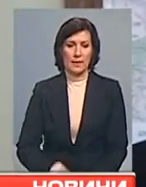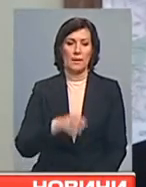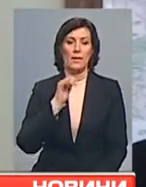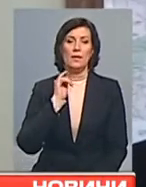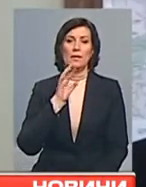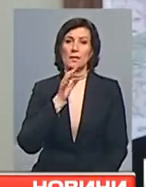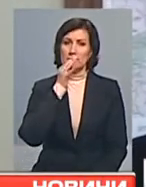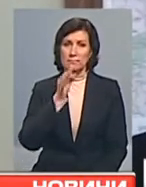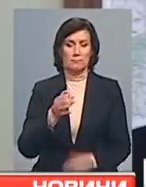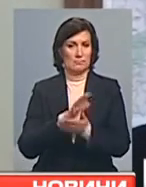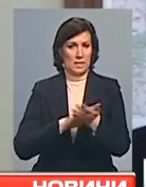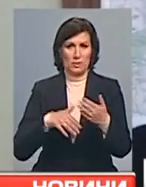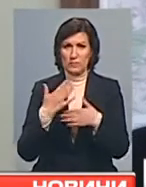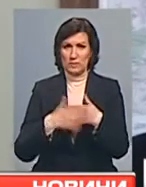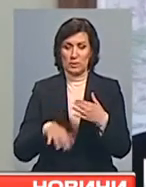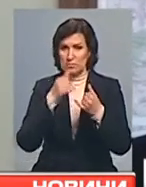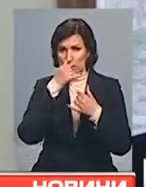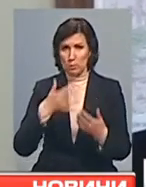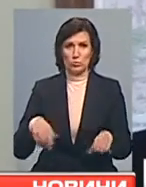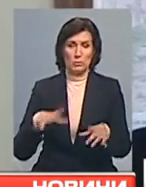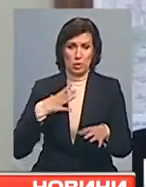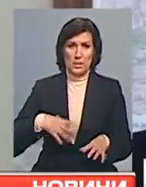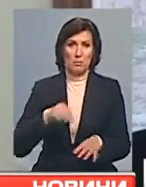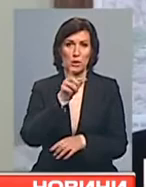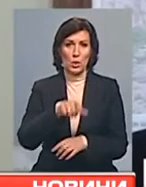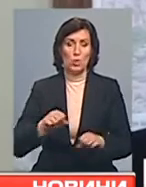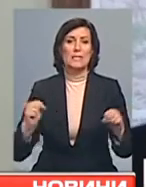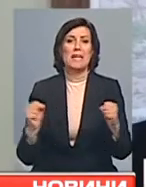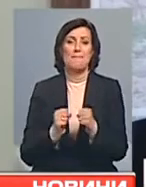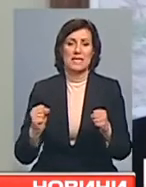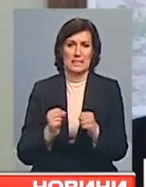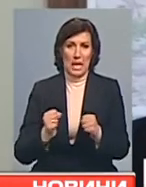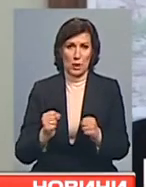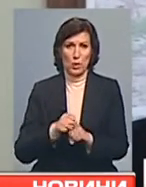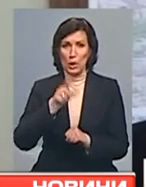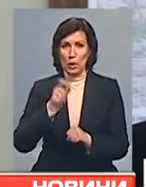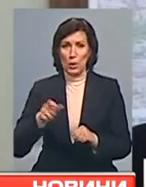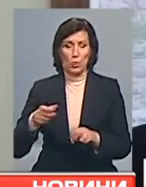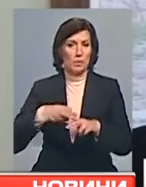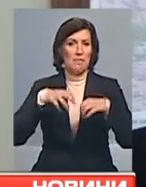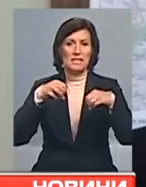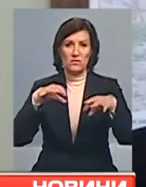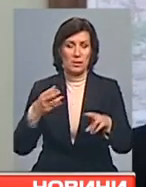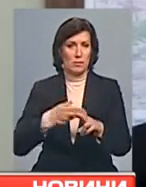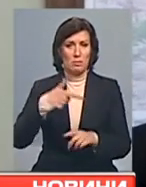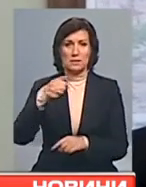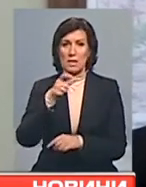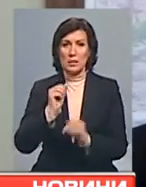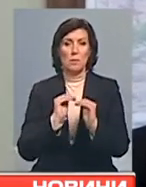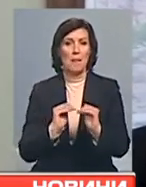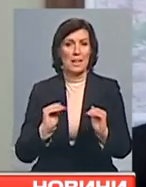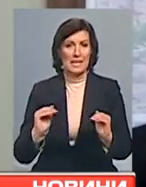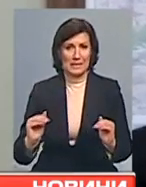Я сказав, що ми далі вже не можемо терпіти. Люди замерзають, люди без світла, люди без газу,